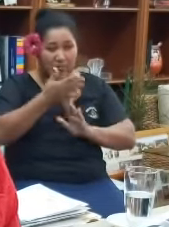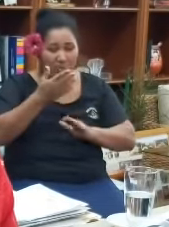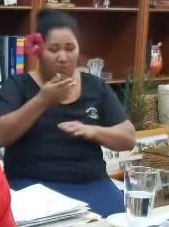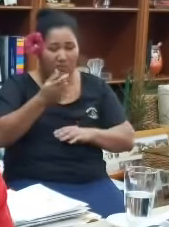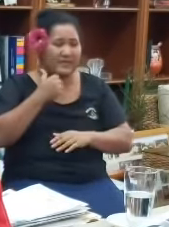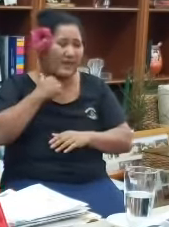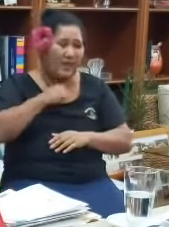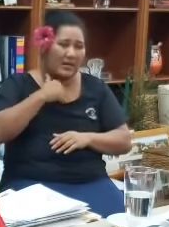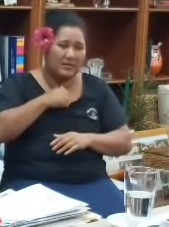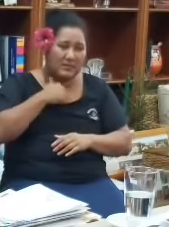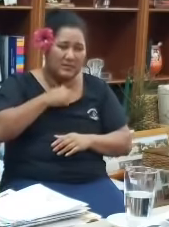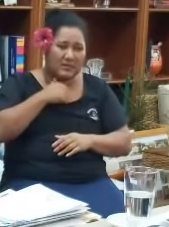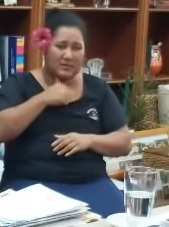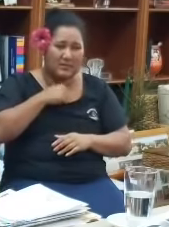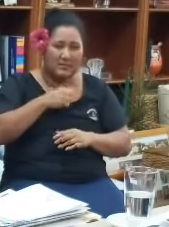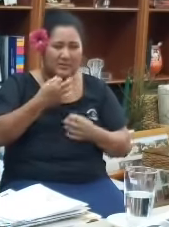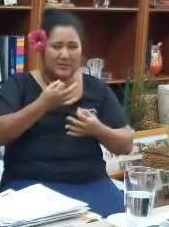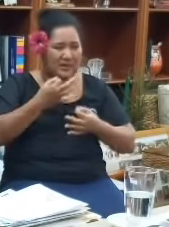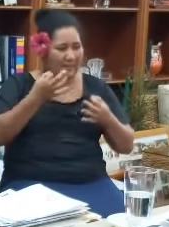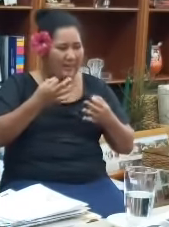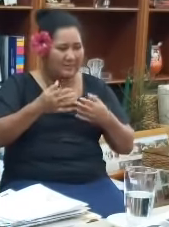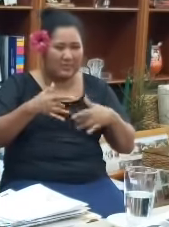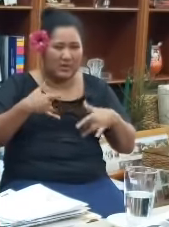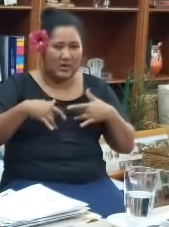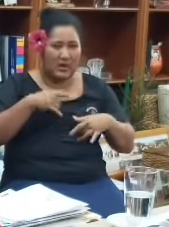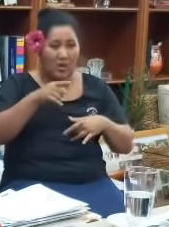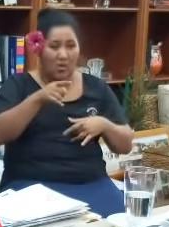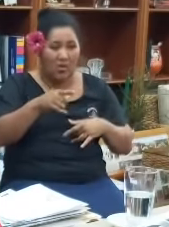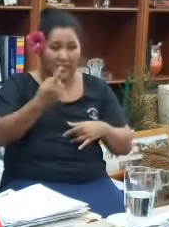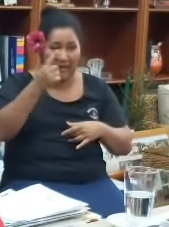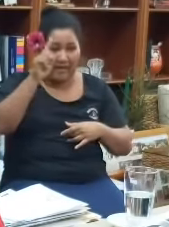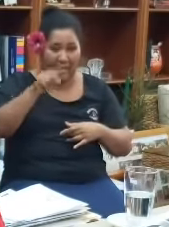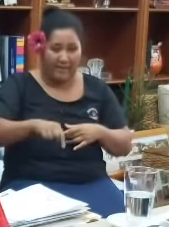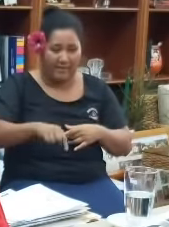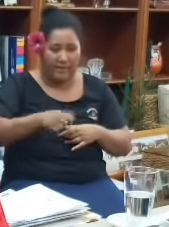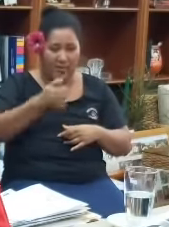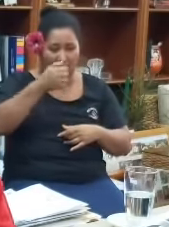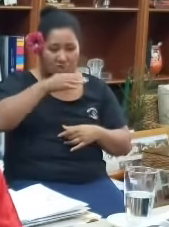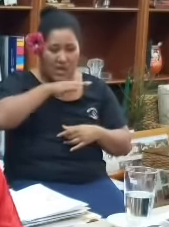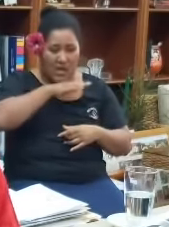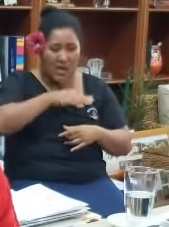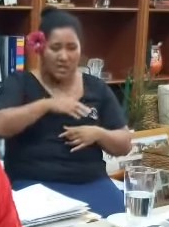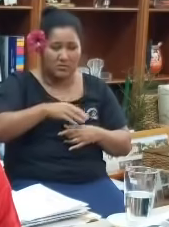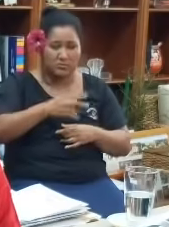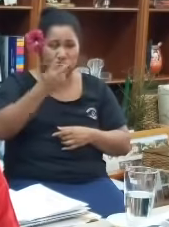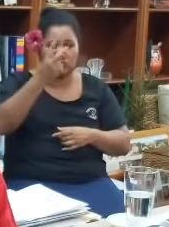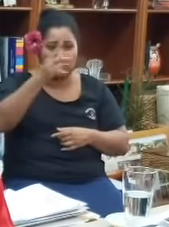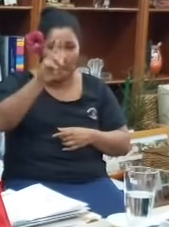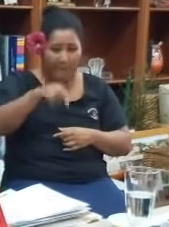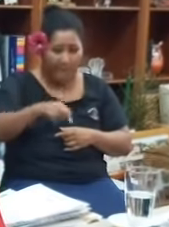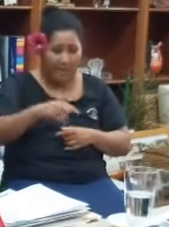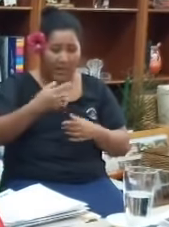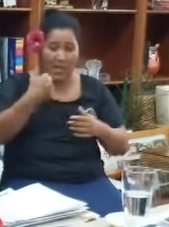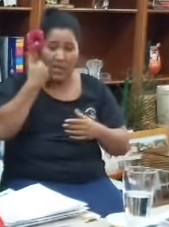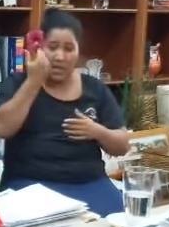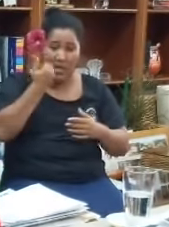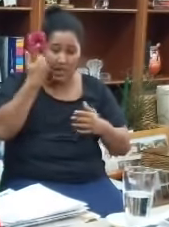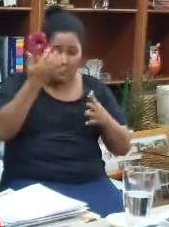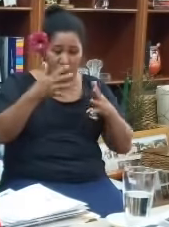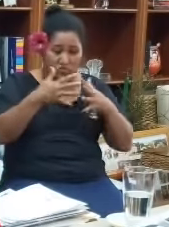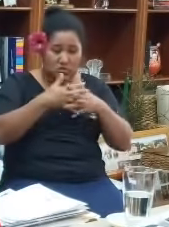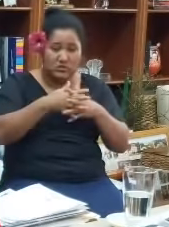e avo yo la a le a lo wa fe o se la wa fe il vai aso e fa